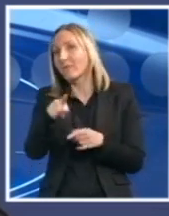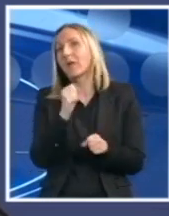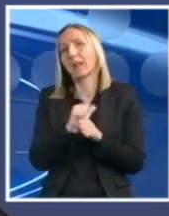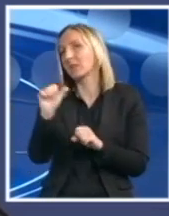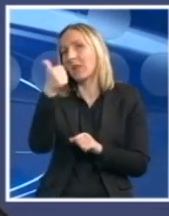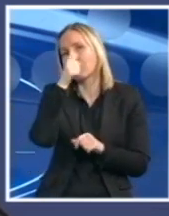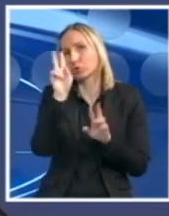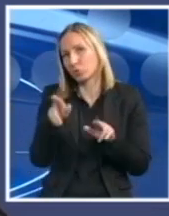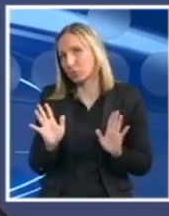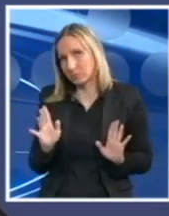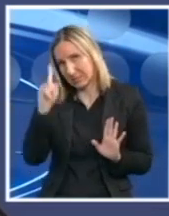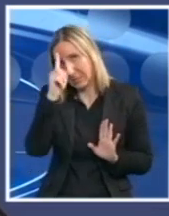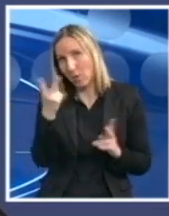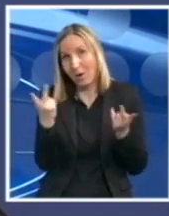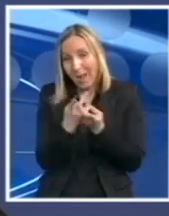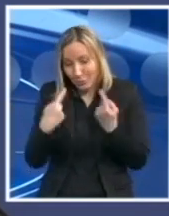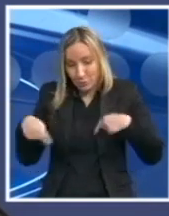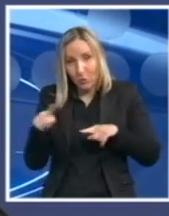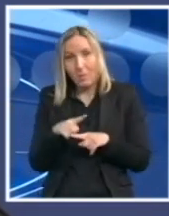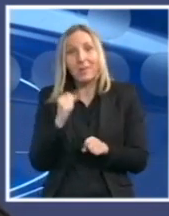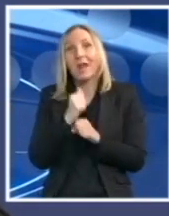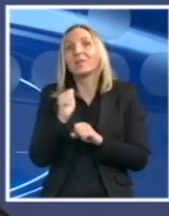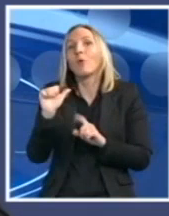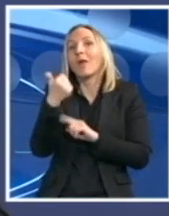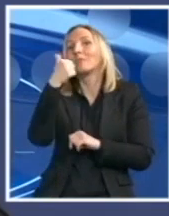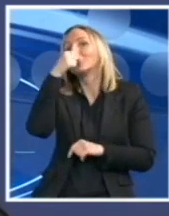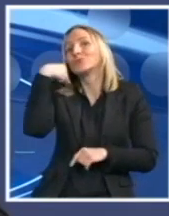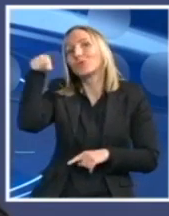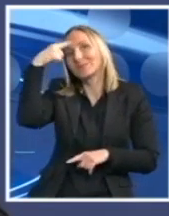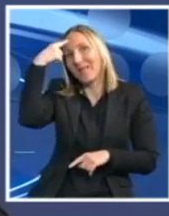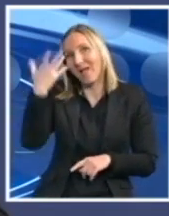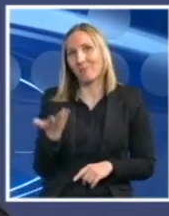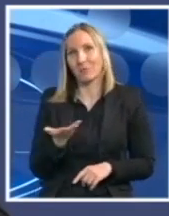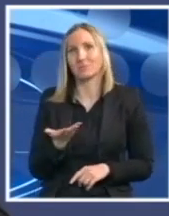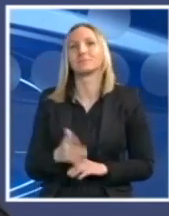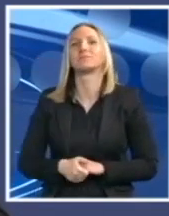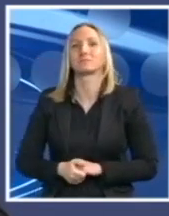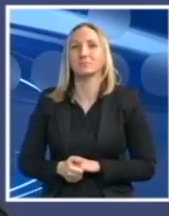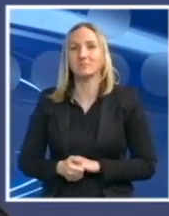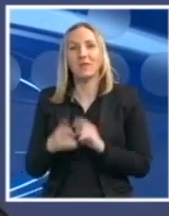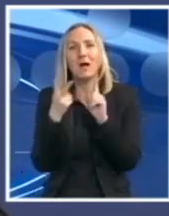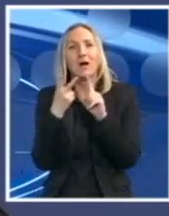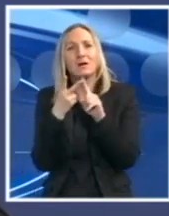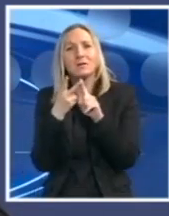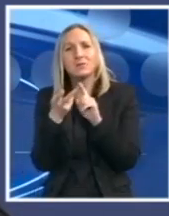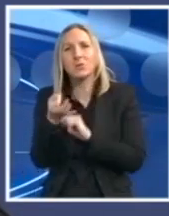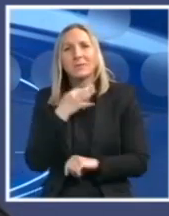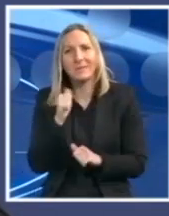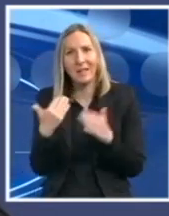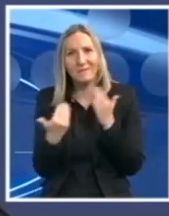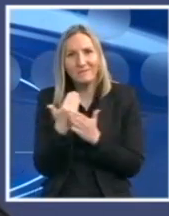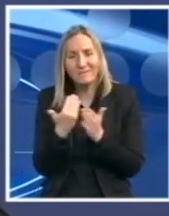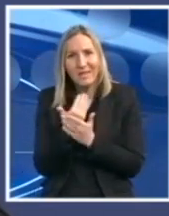što znaju, kao i mi što radimo najbolje što znamo. To je drugo pitanje, da li su vesti